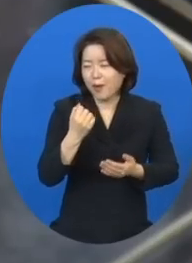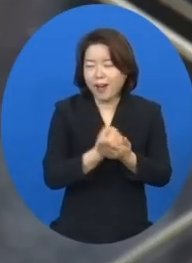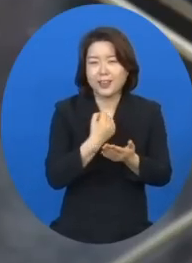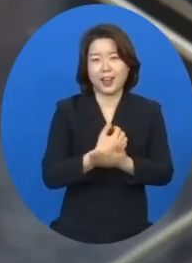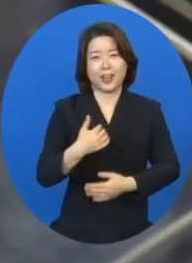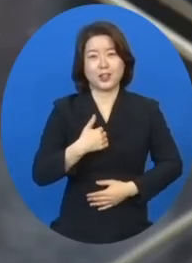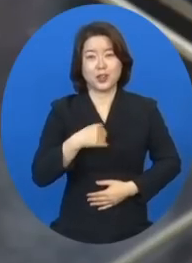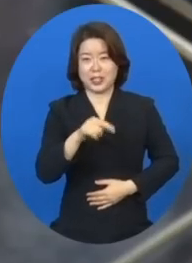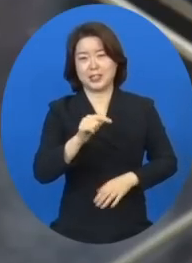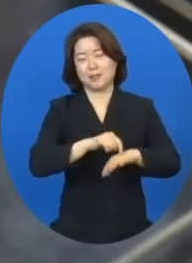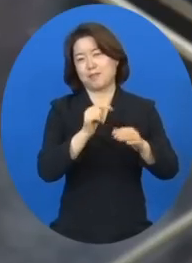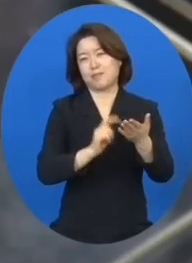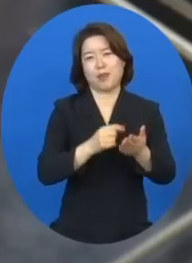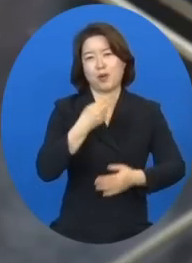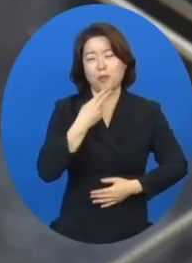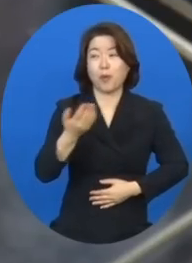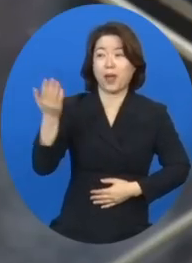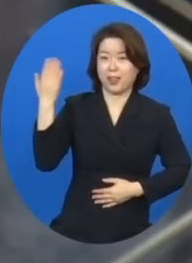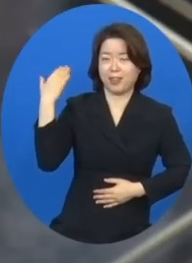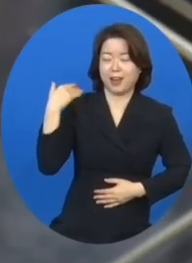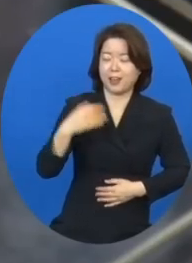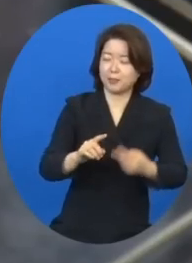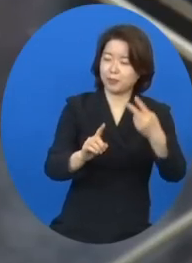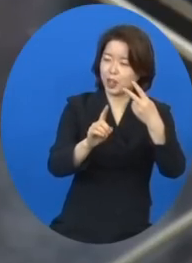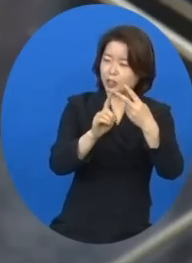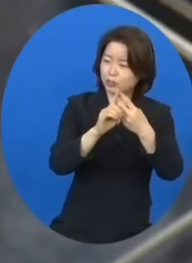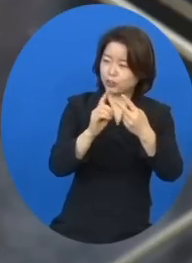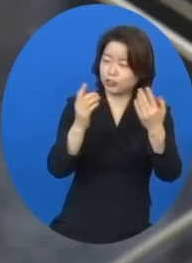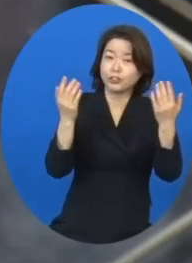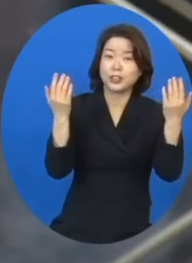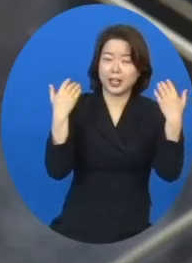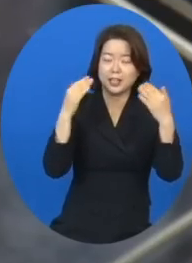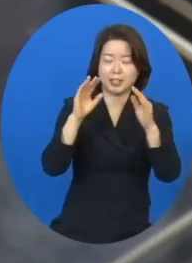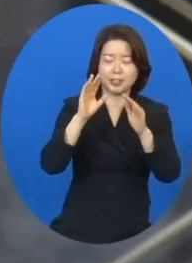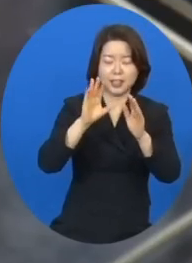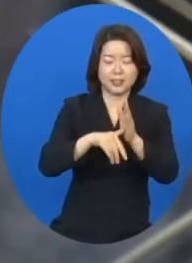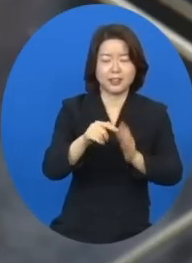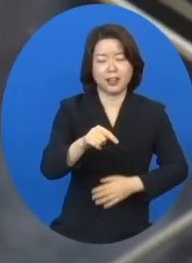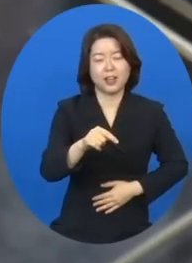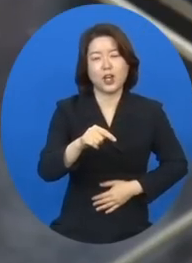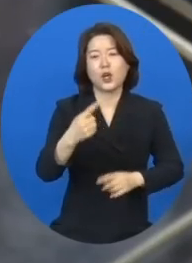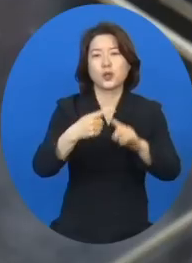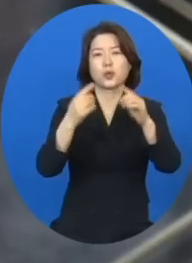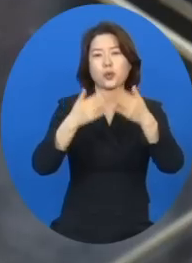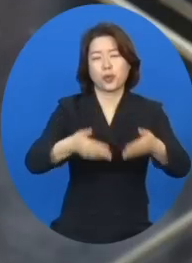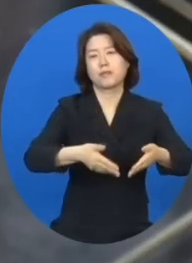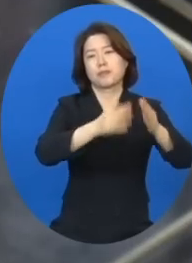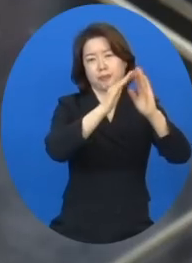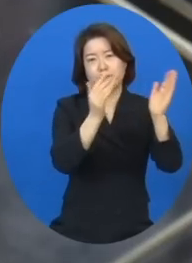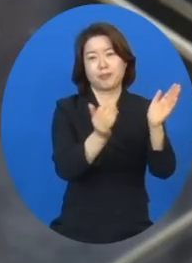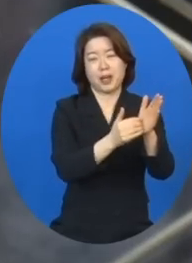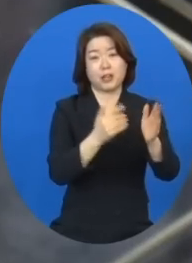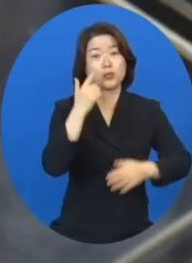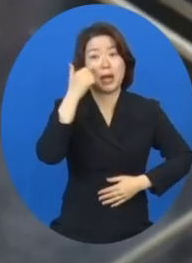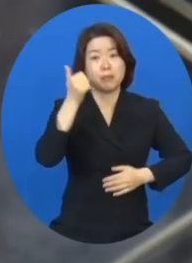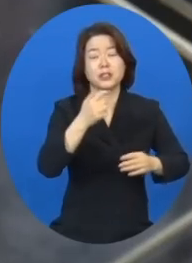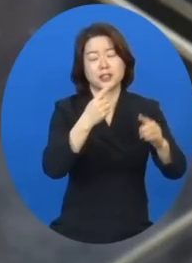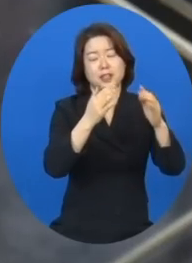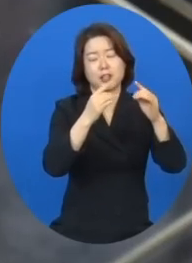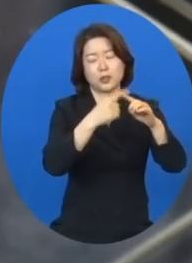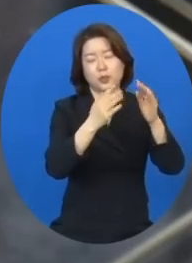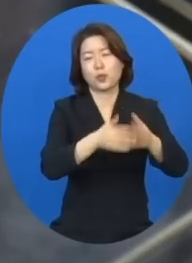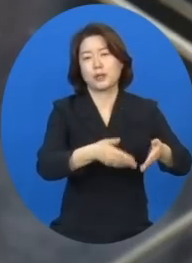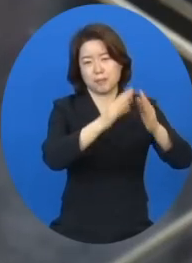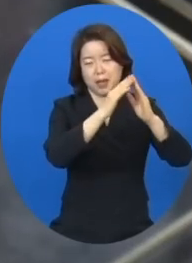제가 중학교 1학년 때 저희 아버지께서 교회를 개척하셨거든요. 그때 제 삶의 모든 것이,